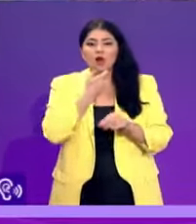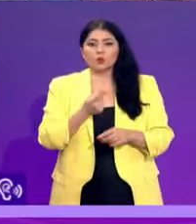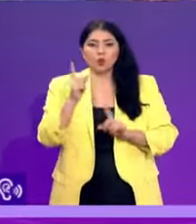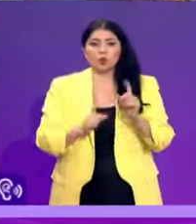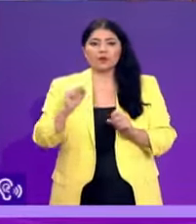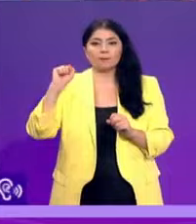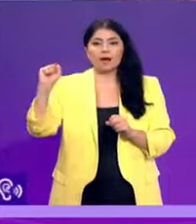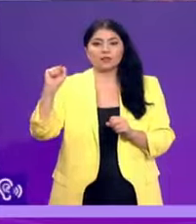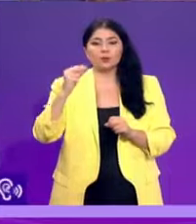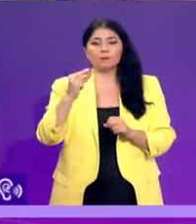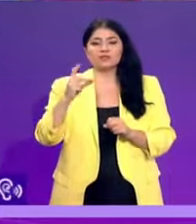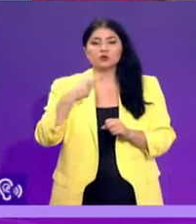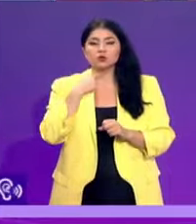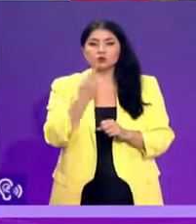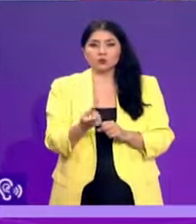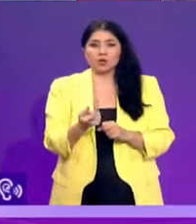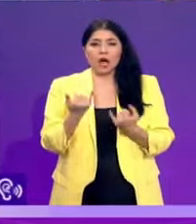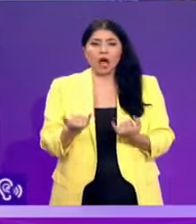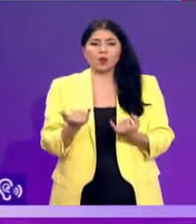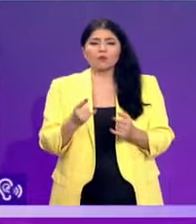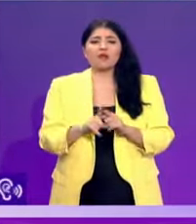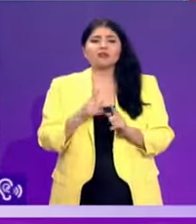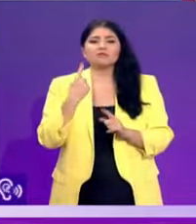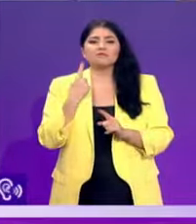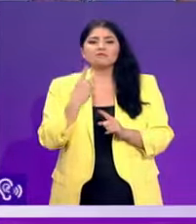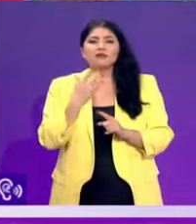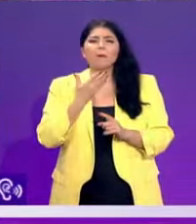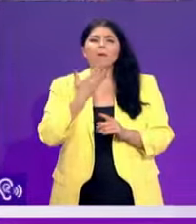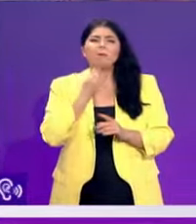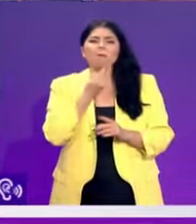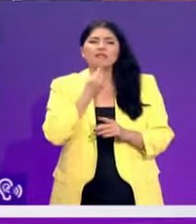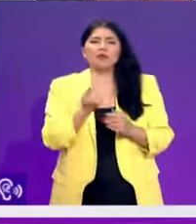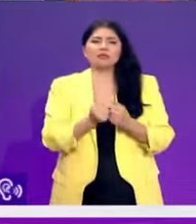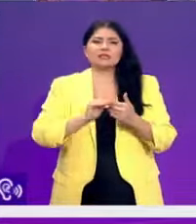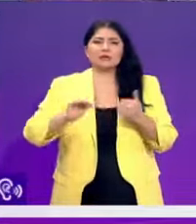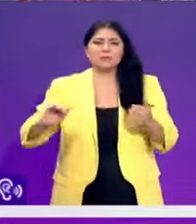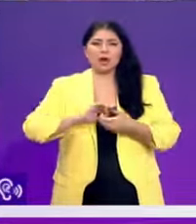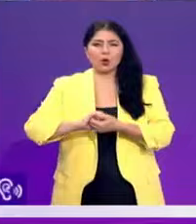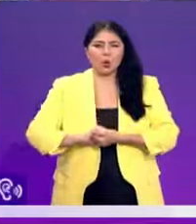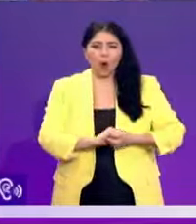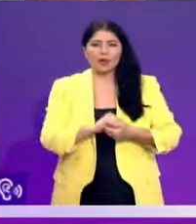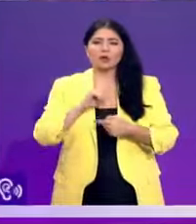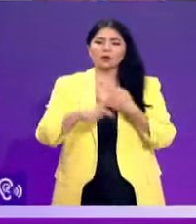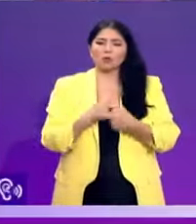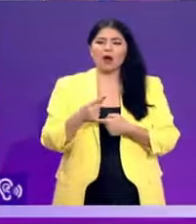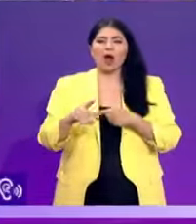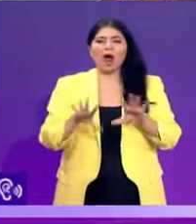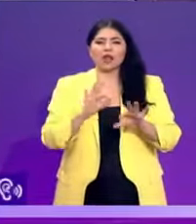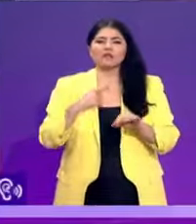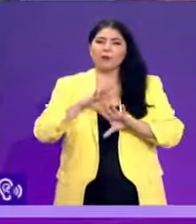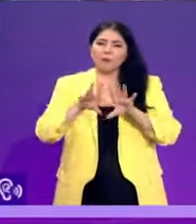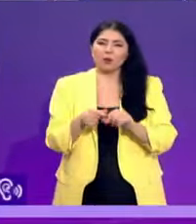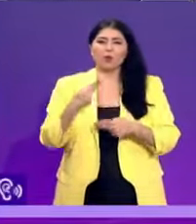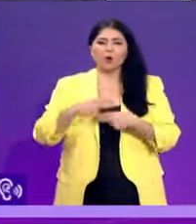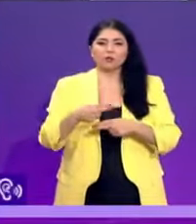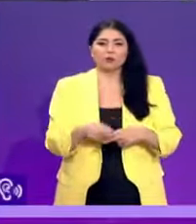susțin în momentul de față că, de fapt, mimați această rupere a coaliției, că după alegeri tot veți guverna. Vă repet, eu,